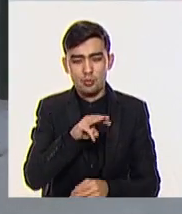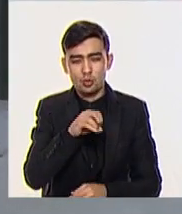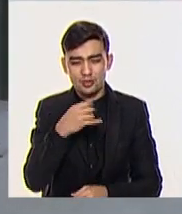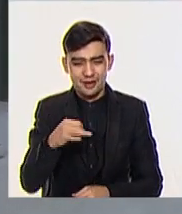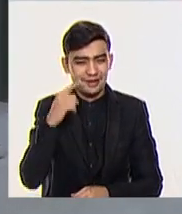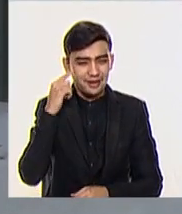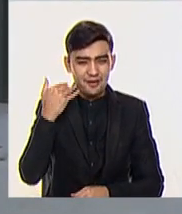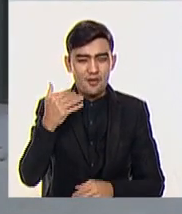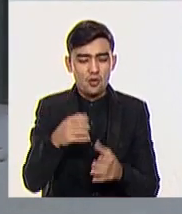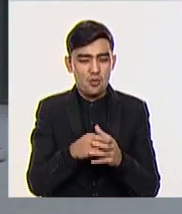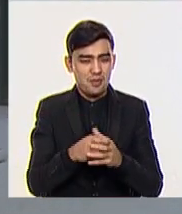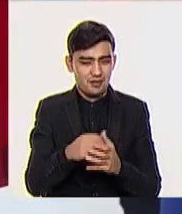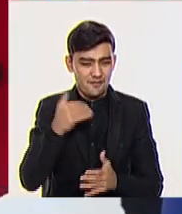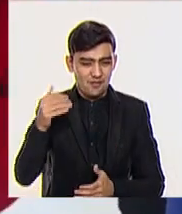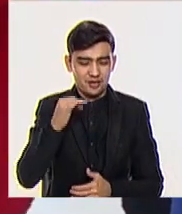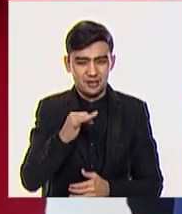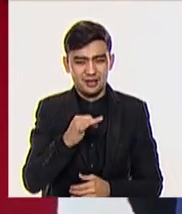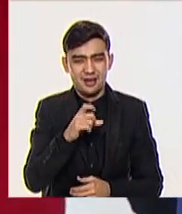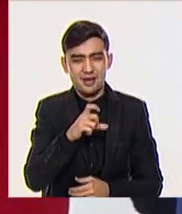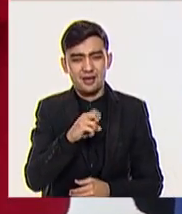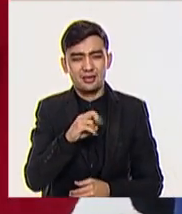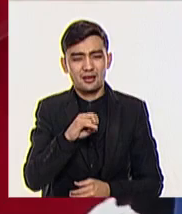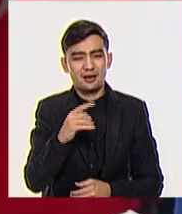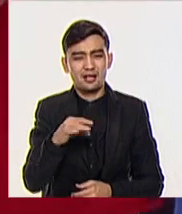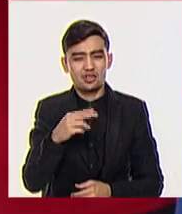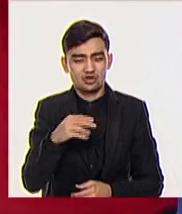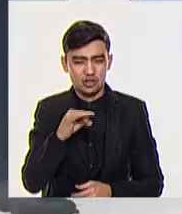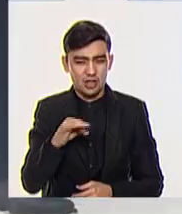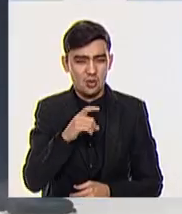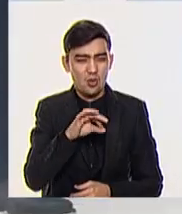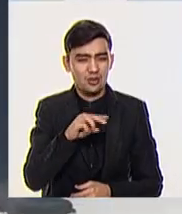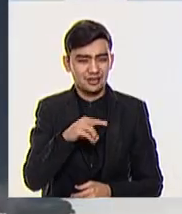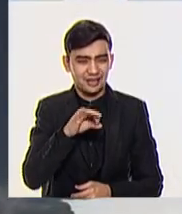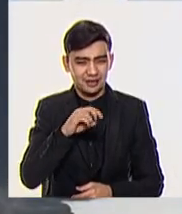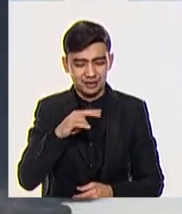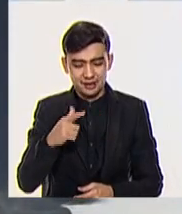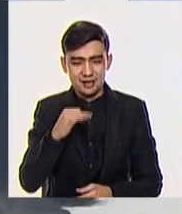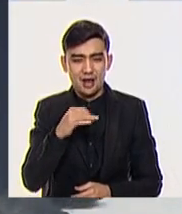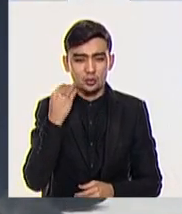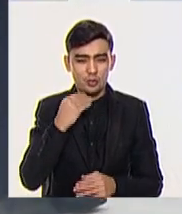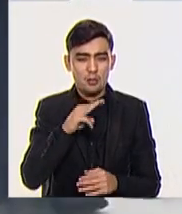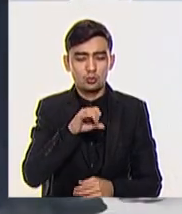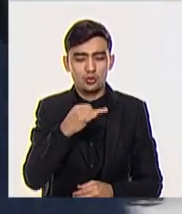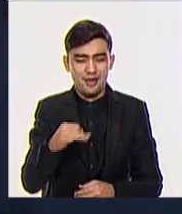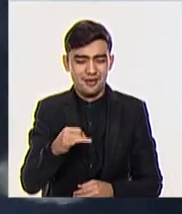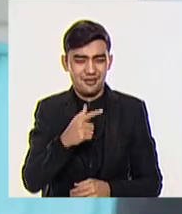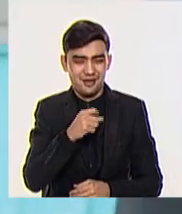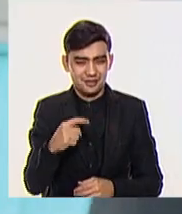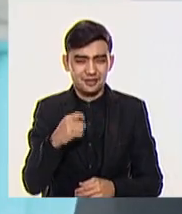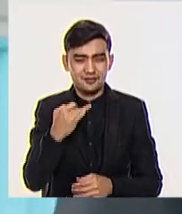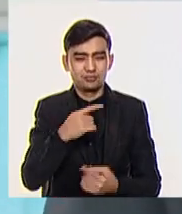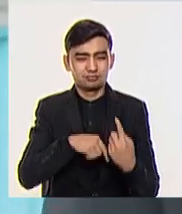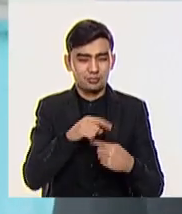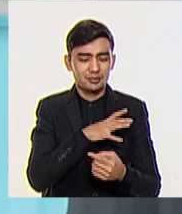принадлежит китайским компаниям Yukon Energy Holding и акционерного общества CNPC Актобе Мунайгаз. Их основной деятельностью